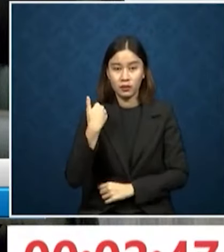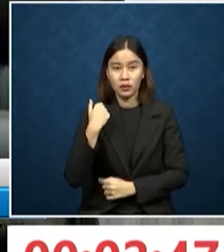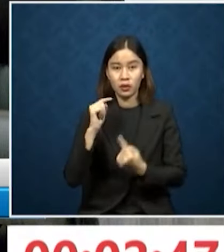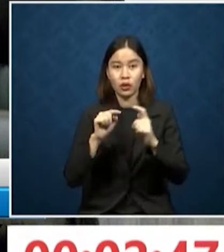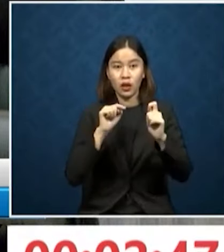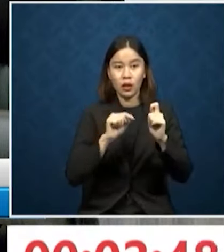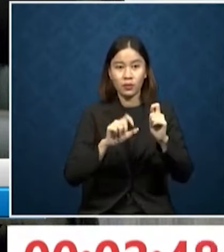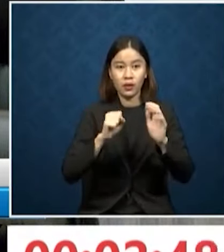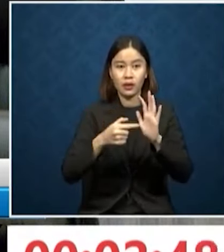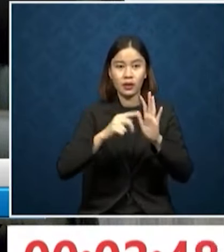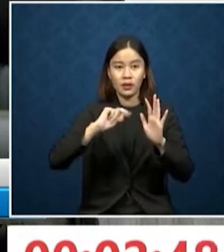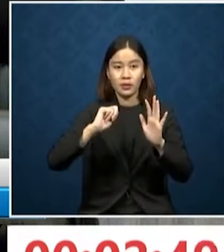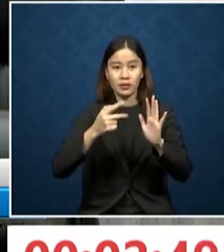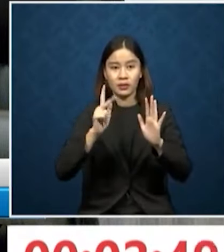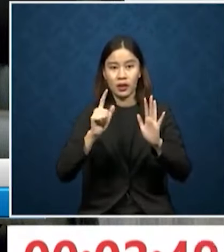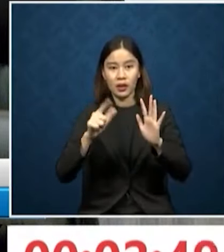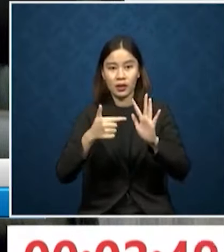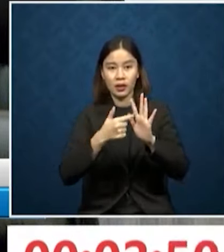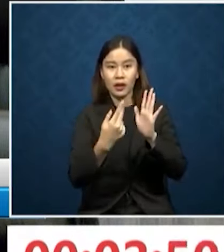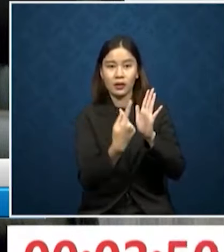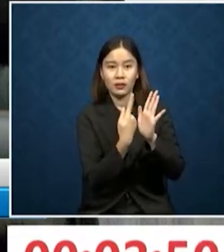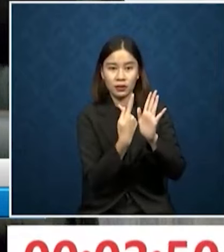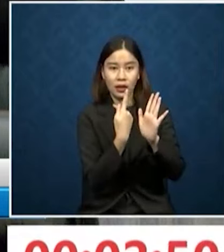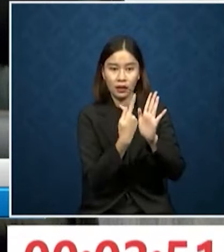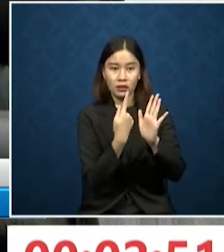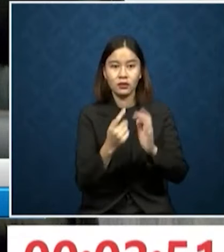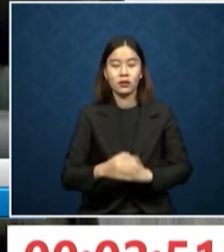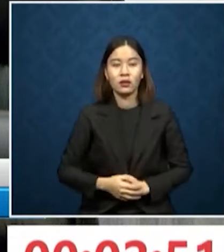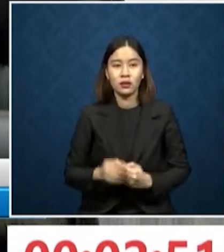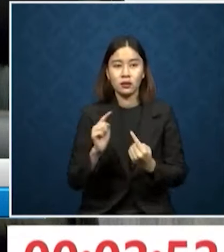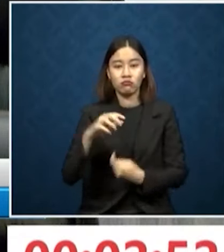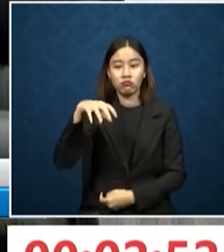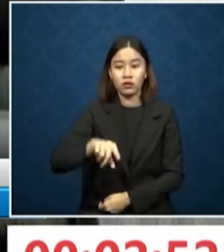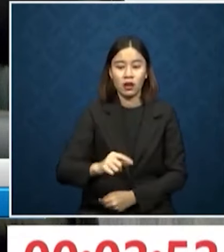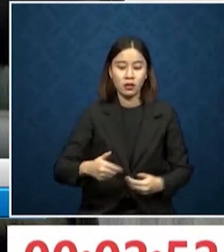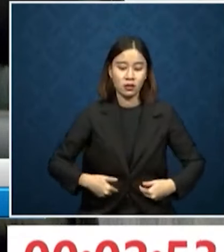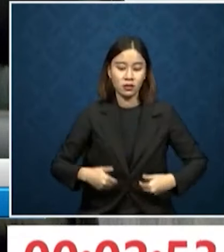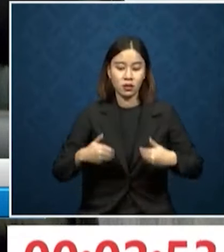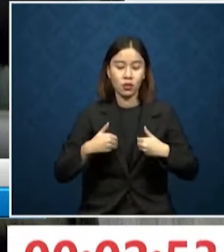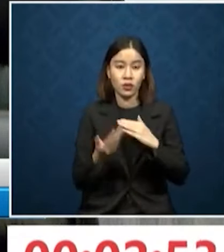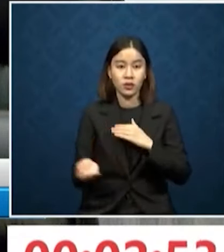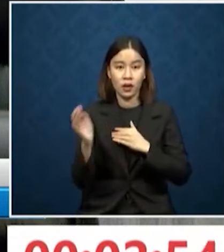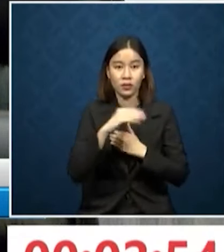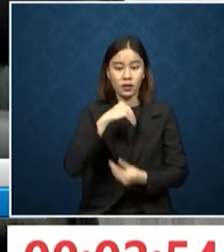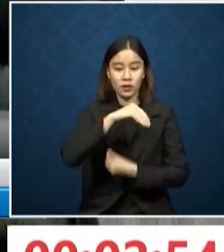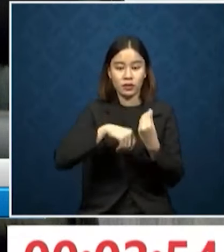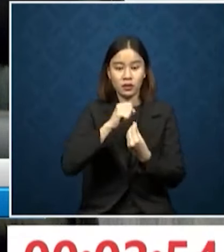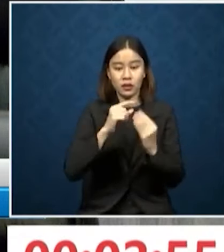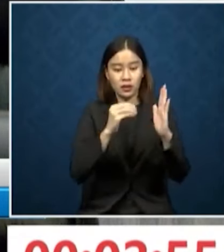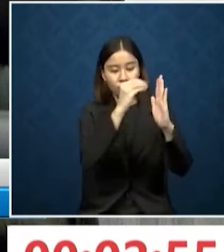ที่อำเภอสังขละบุรีจังหวัดกาญจนบุรีที่นั่นเป็นวิถีชีวิตและเศรษฐกิจชาย